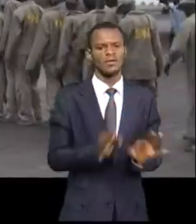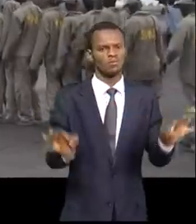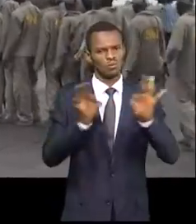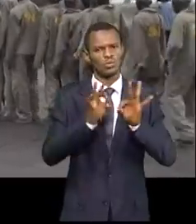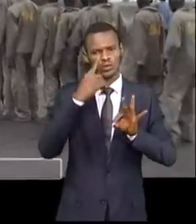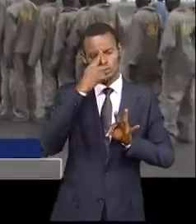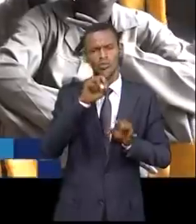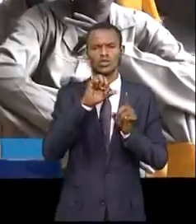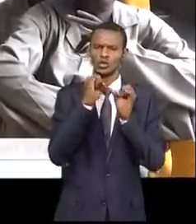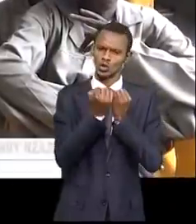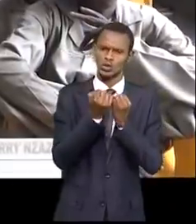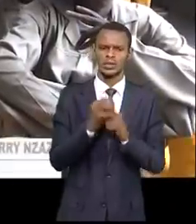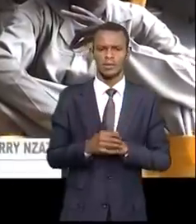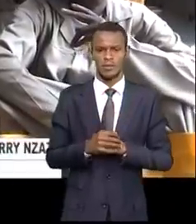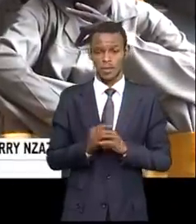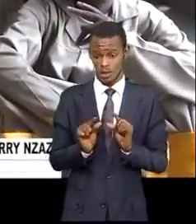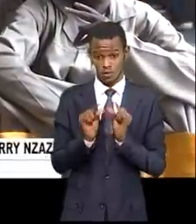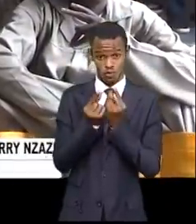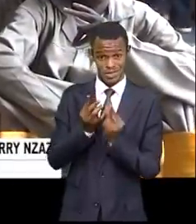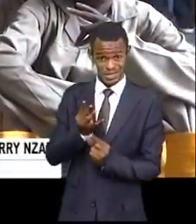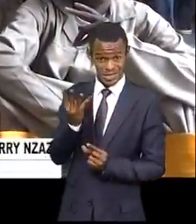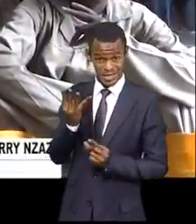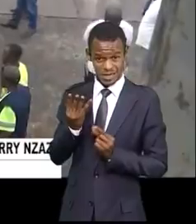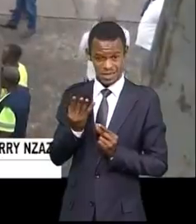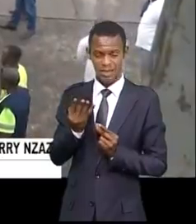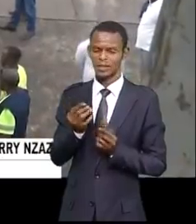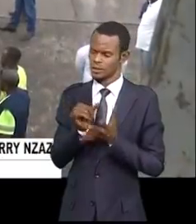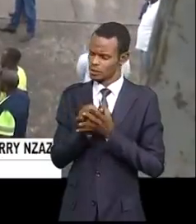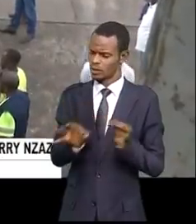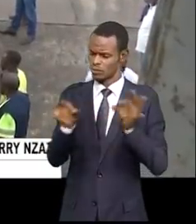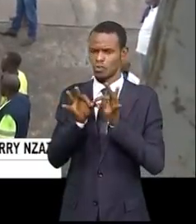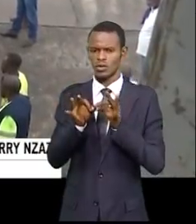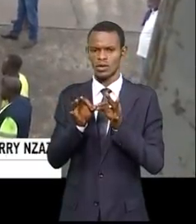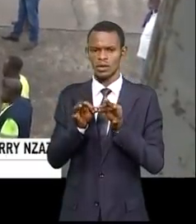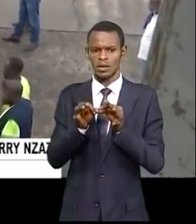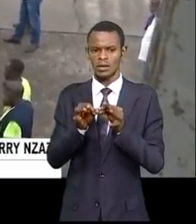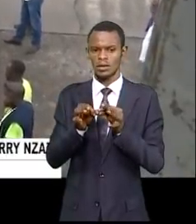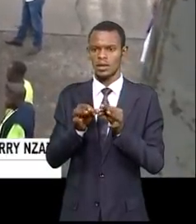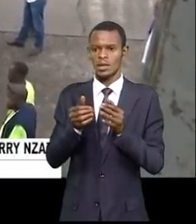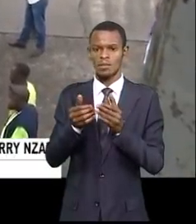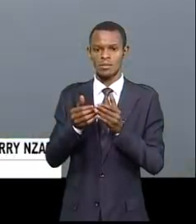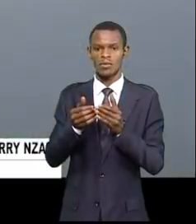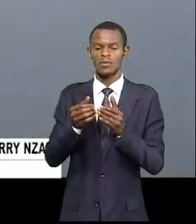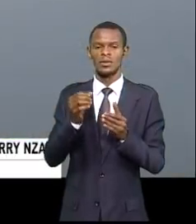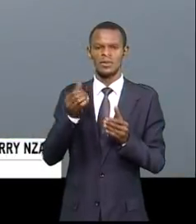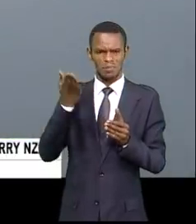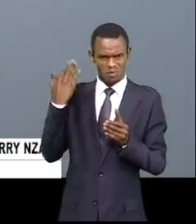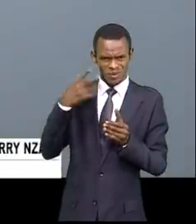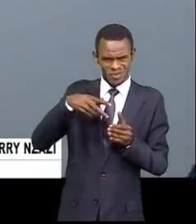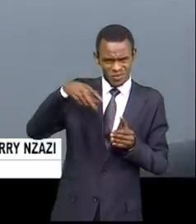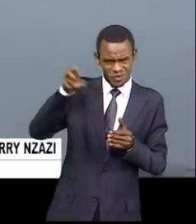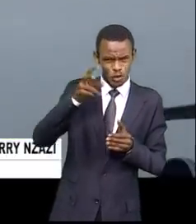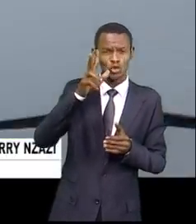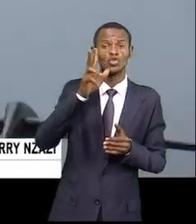transfèrements des délinquants intervient deux jours après l'envoi de 300 autres kuluna qui sont bien arrivées et